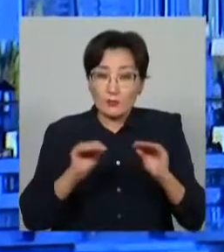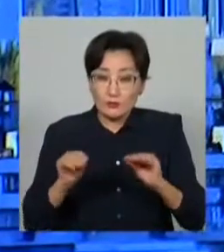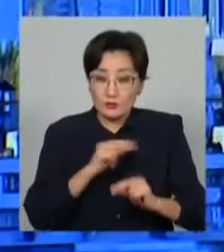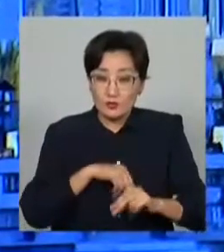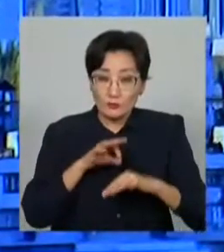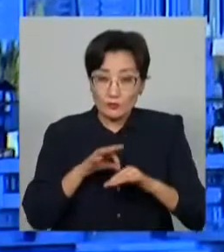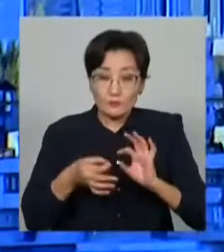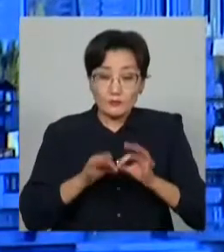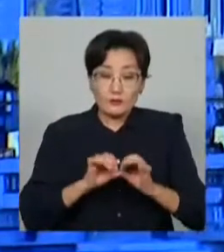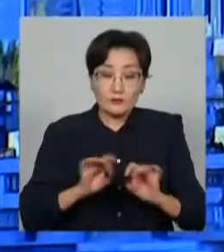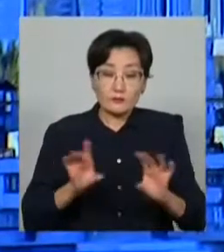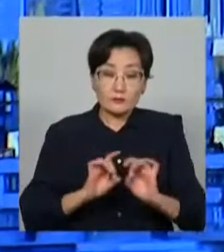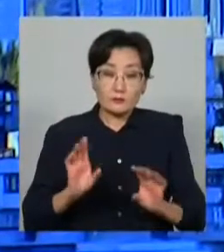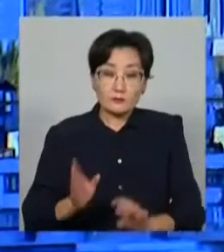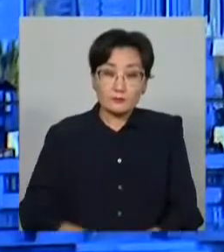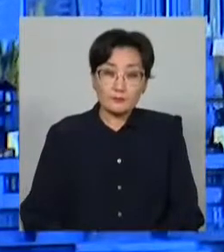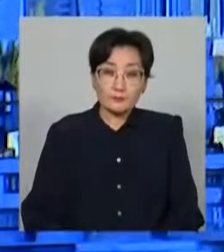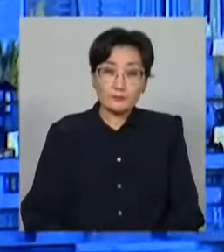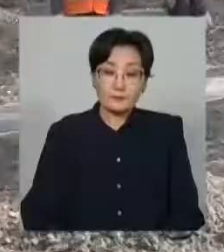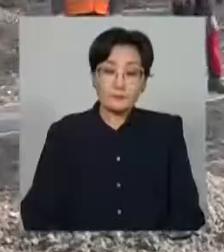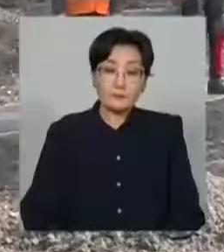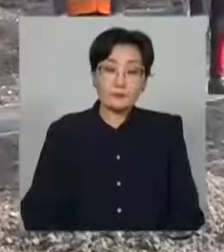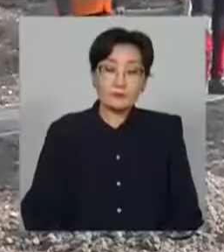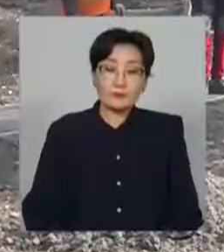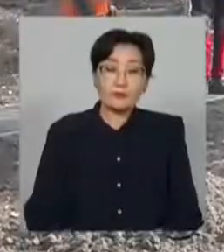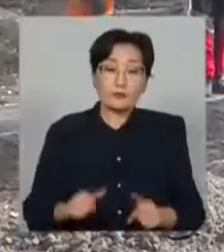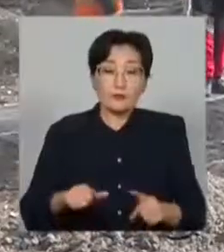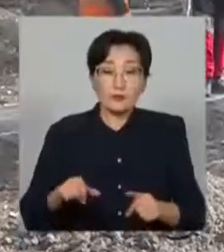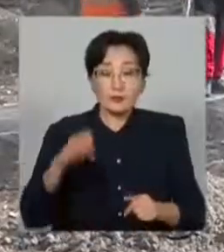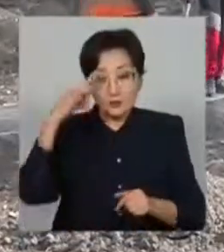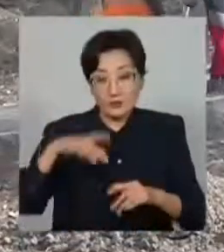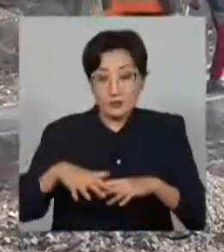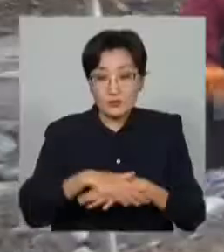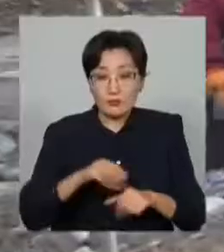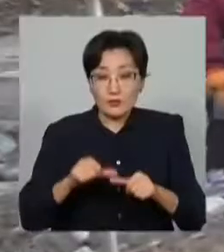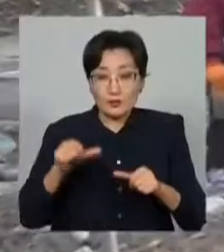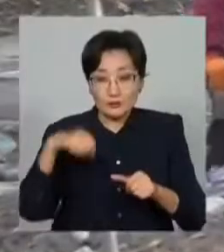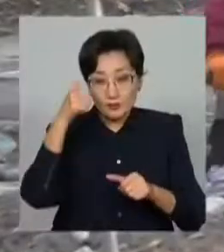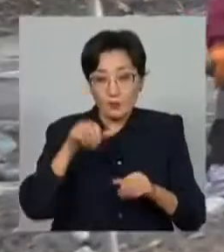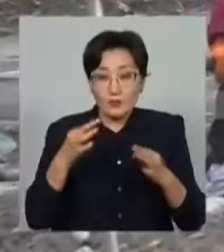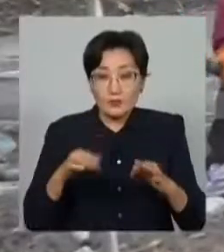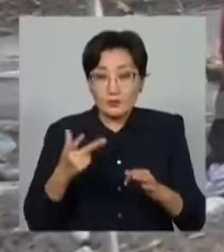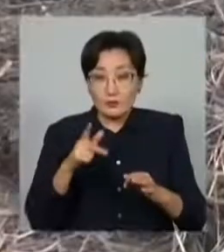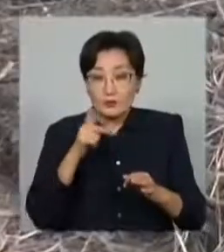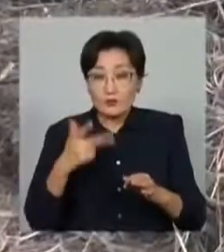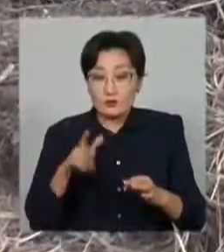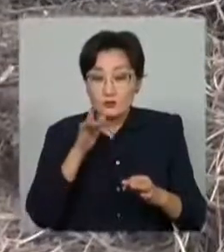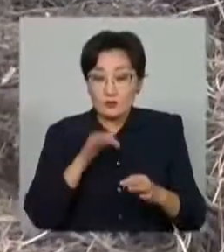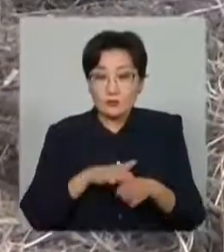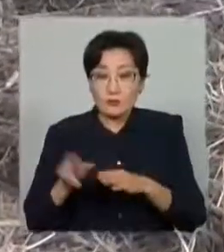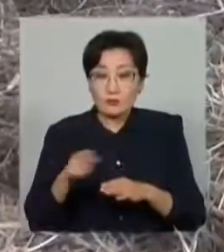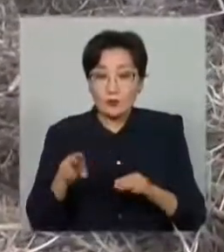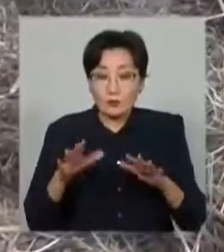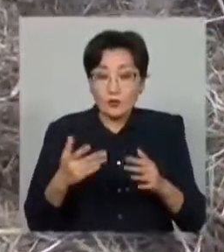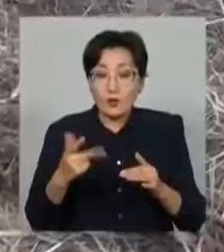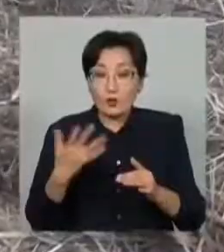келеді. Толығырақ Ұлағат Арғын баяндайды. Быйыл қазақ елі үшін айрықша жыл. Ел тәуелсіздігінің 30 жылдығы, желтоқсан